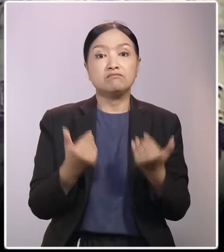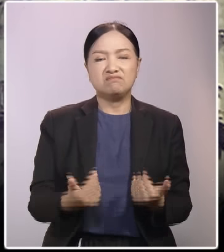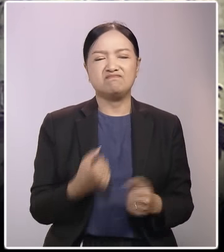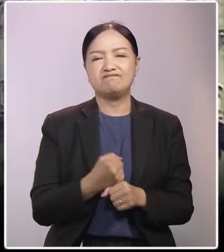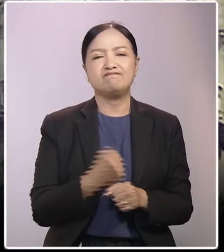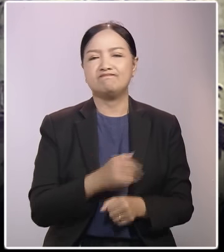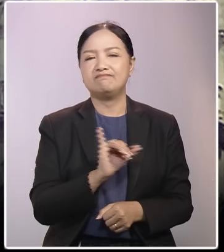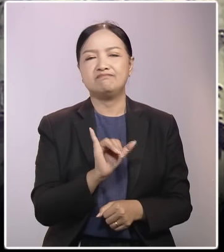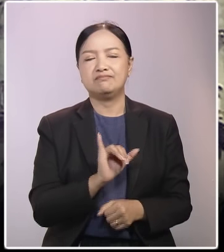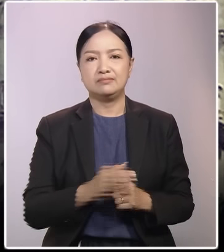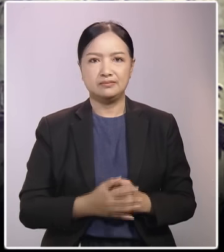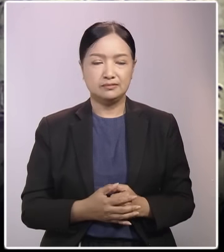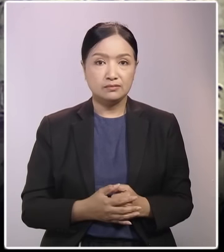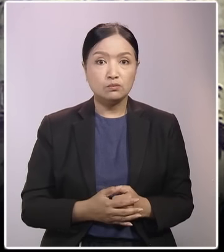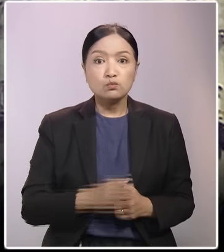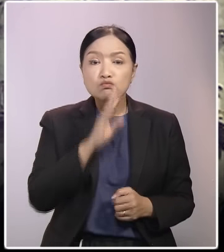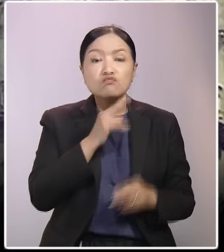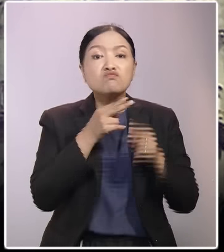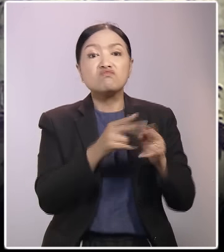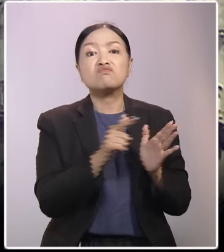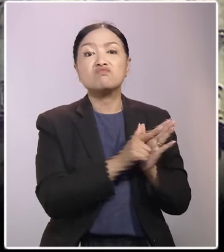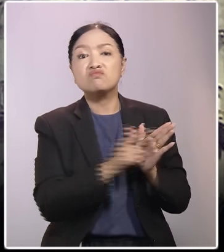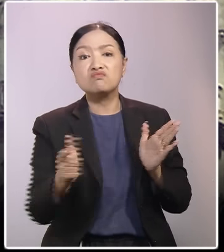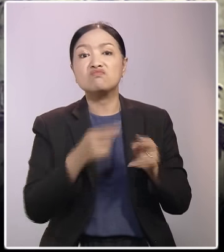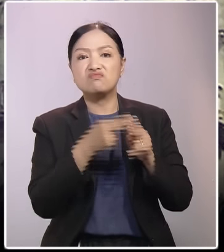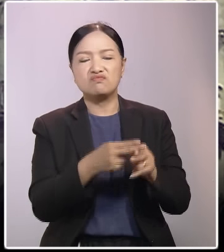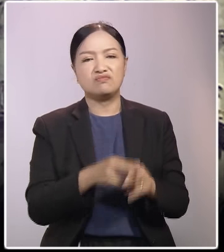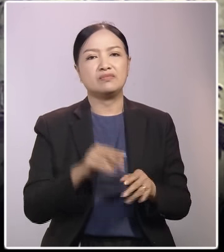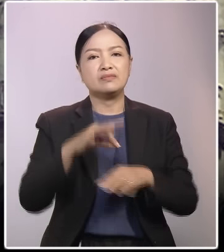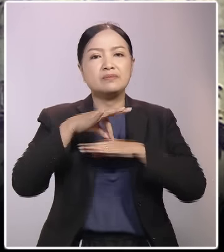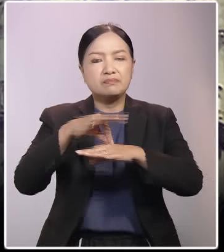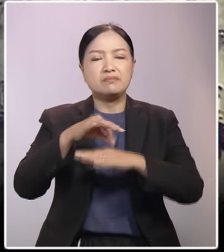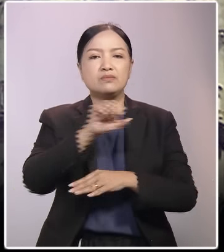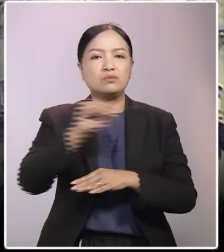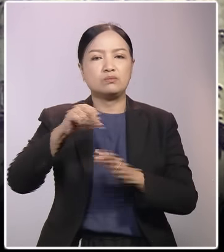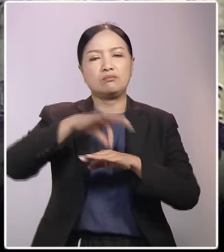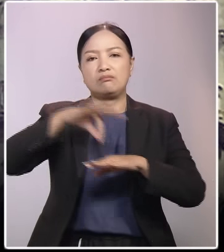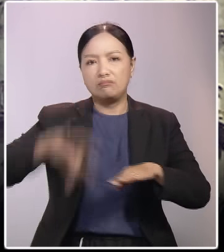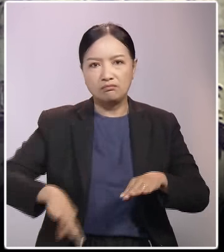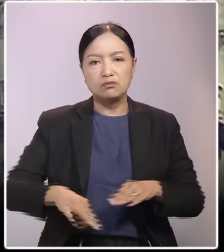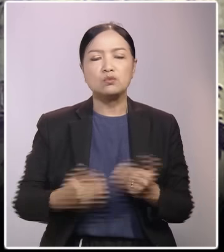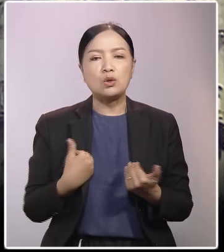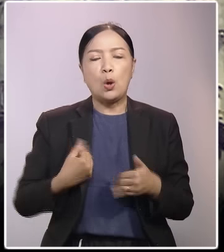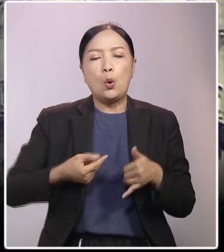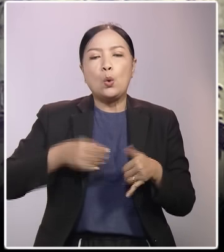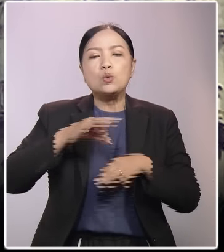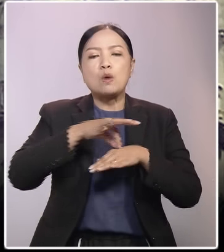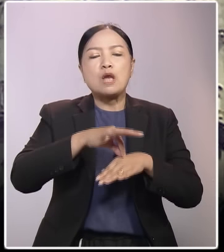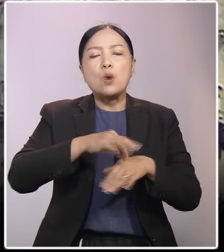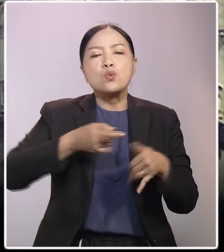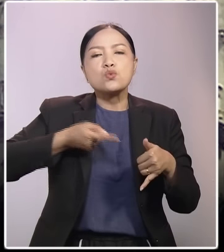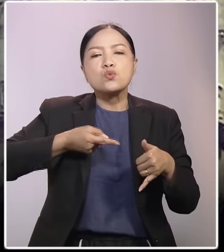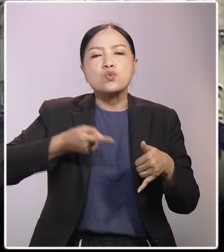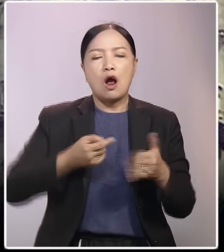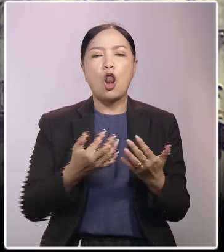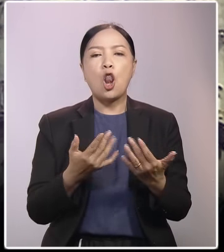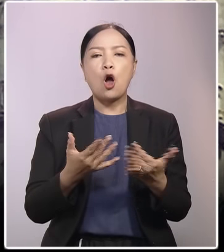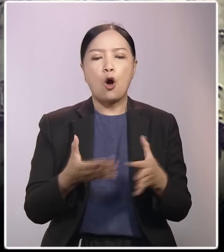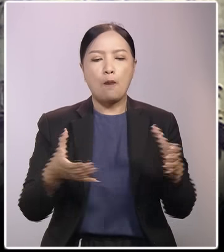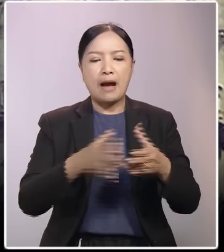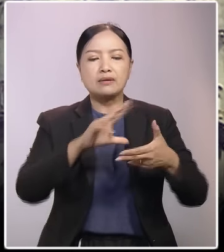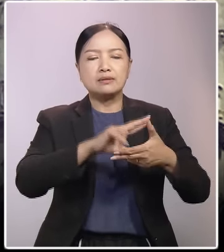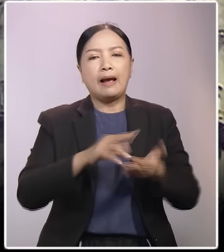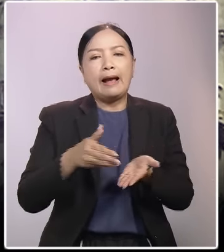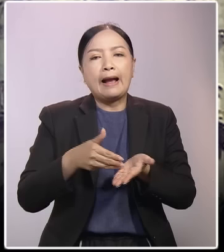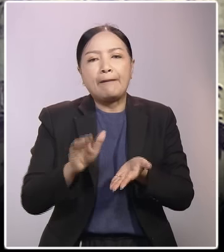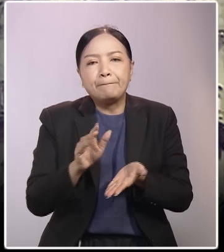ได้เพราะถ้าหากว่าลาออกเองเมื่อไหร่ตำแหน่งสสหลุดนะคะเพราะฉะนั้นตอนนี้ต้องรักษาสถานภาพไว้ก่อนต้องรอให้เคขับออกเอาล่ะค่ะลอง